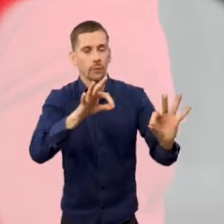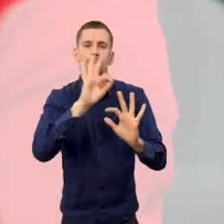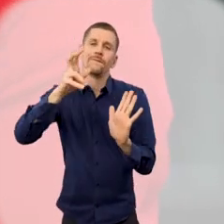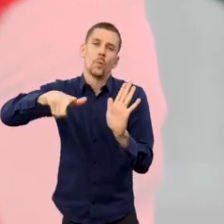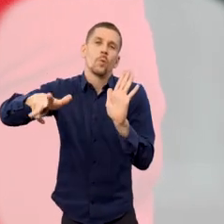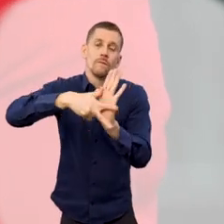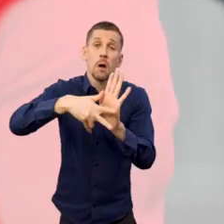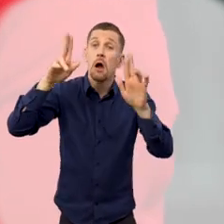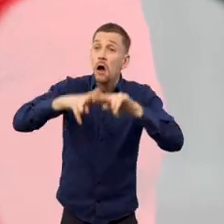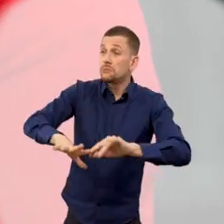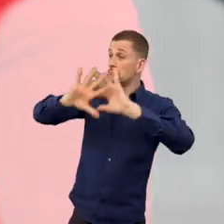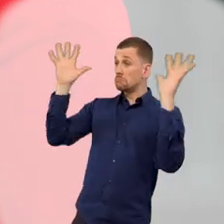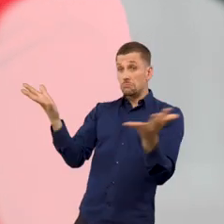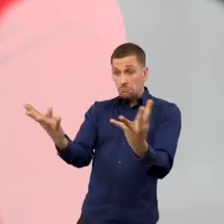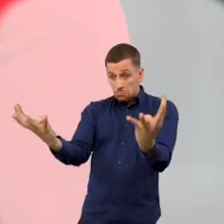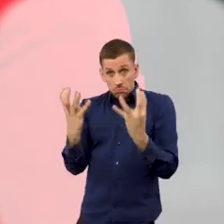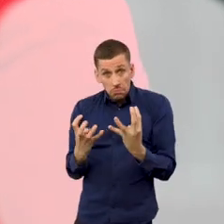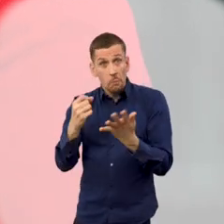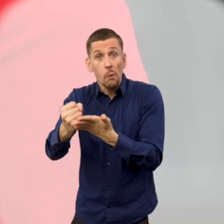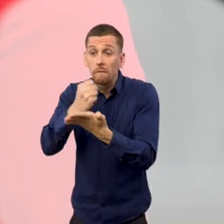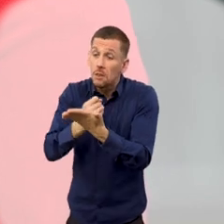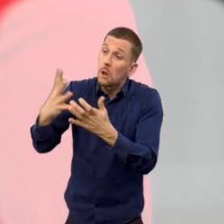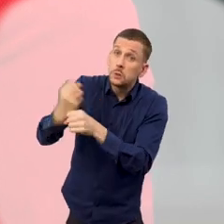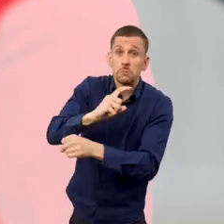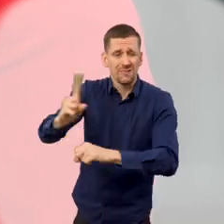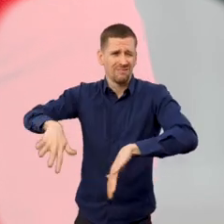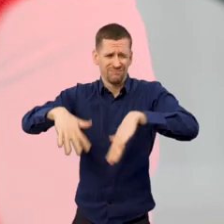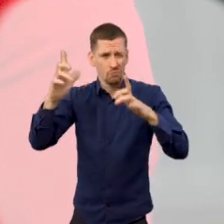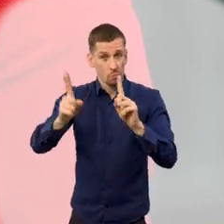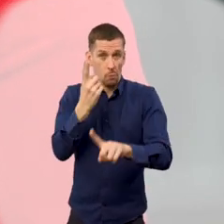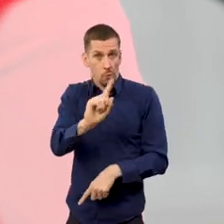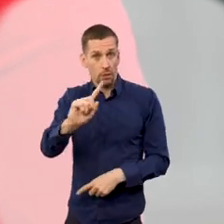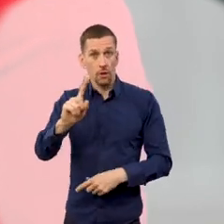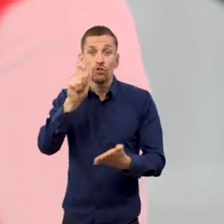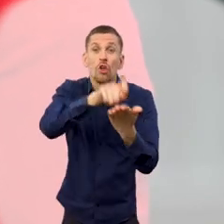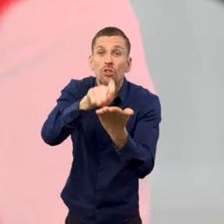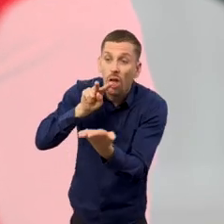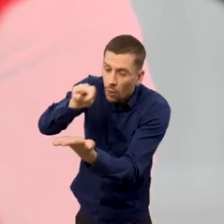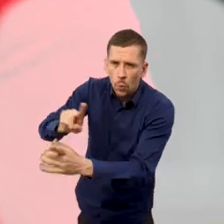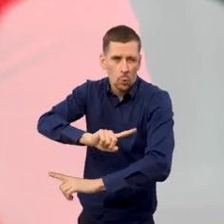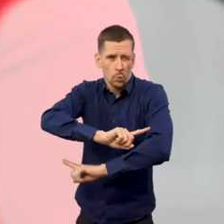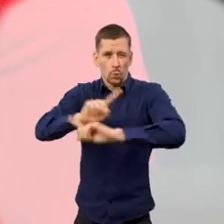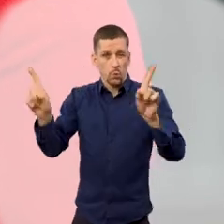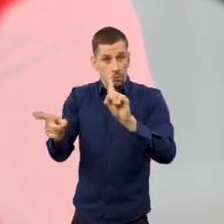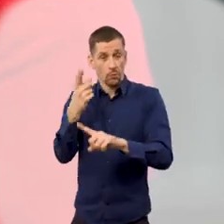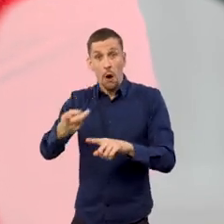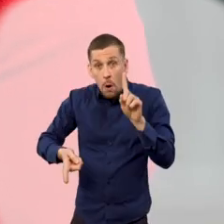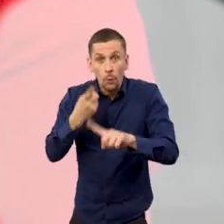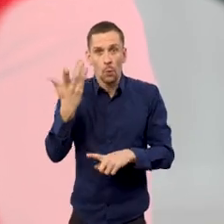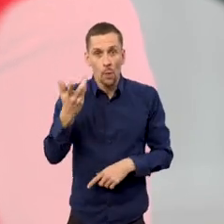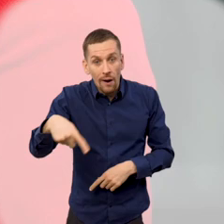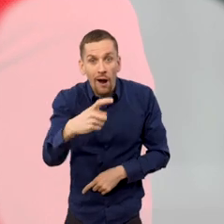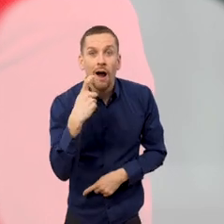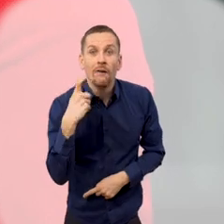valider, voilà. Mais ensuite, qu'ils aient validé ou pas le brevet, c'est pas un problème. On ne regarde pas du tout les notes, on regarde le